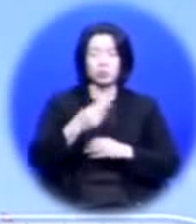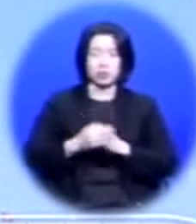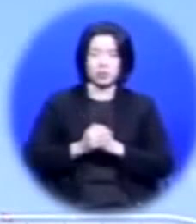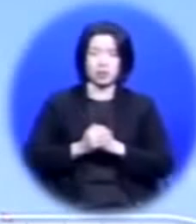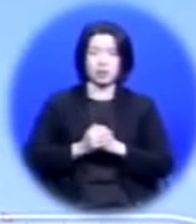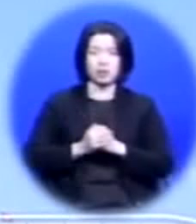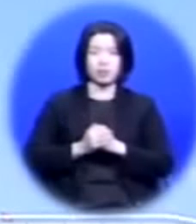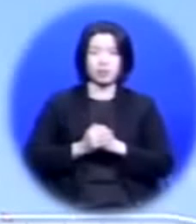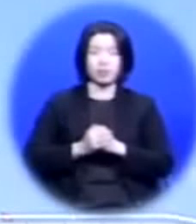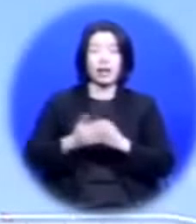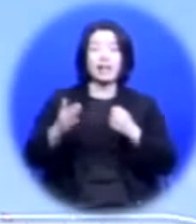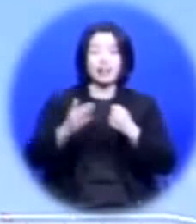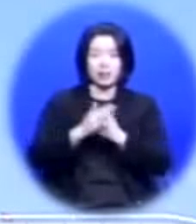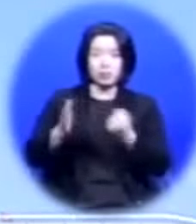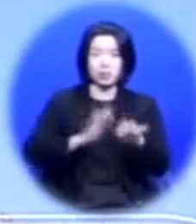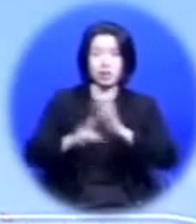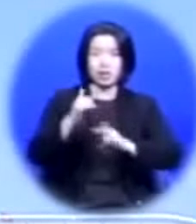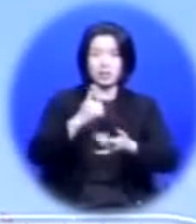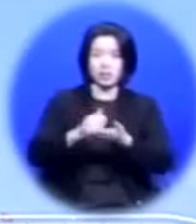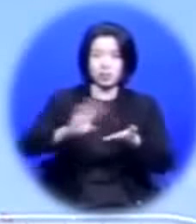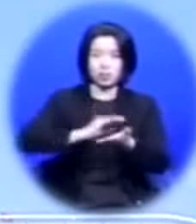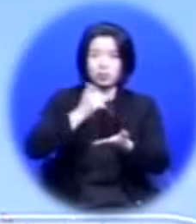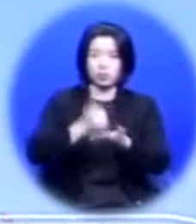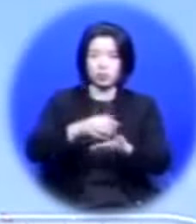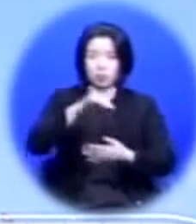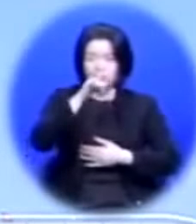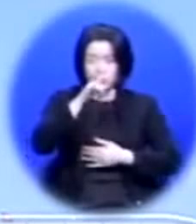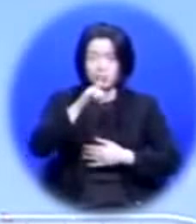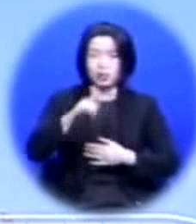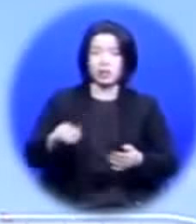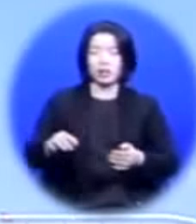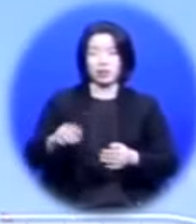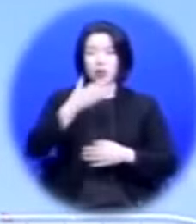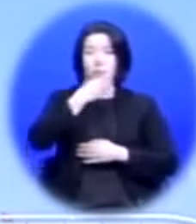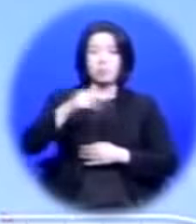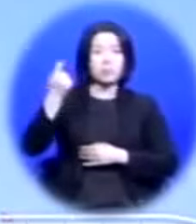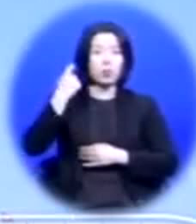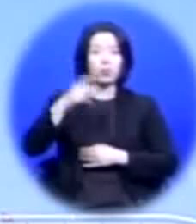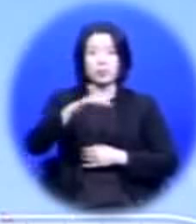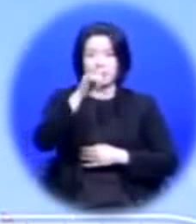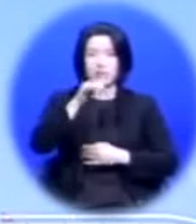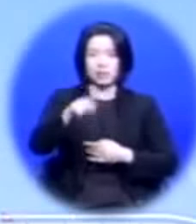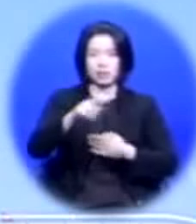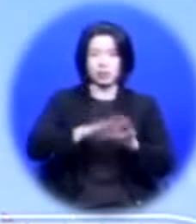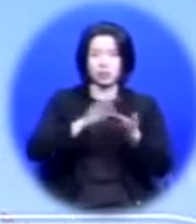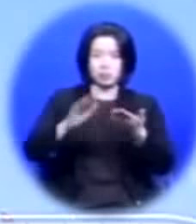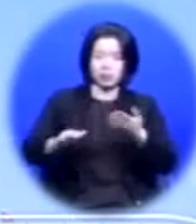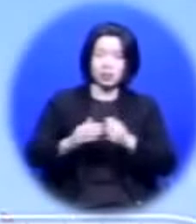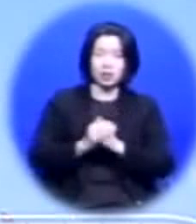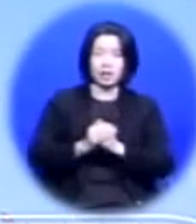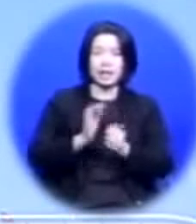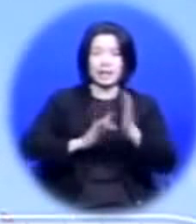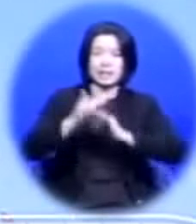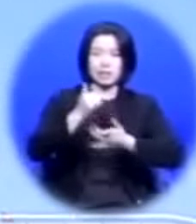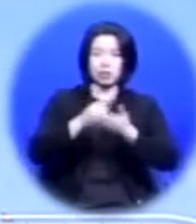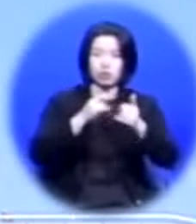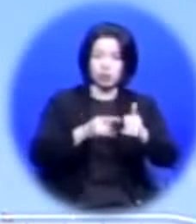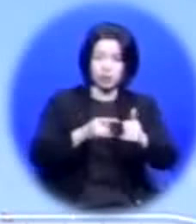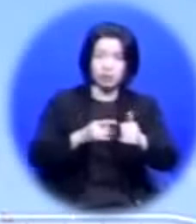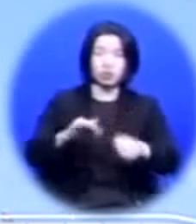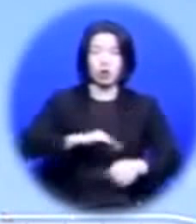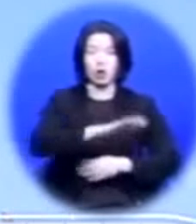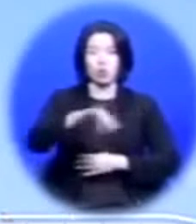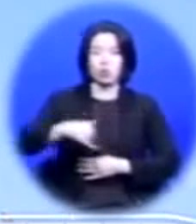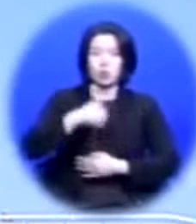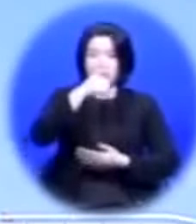없습니다 그래서 예수 그리스도를 믿는 복음이 있는 거예요 여러분 예수님께서 우리를